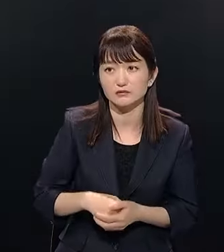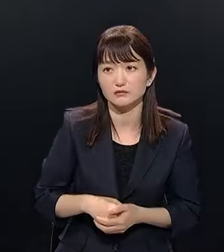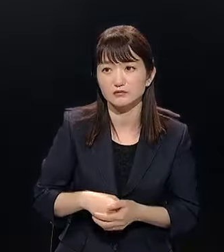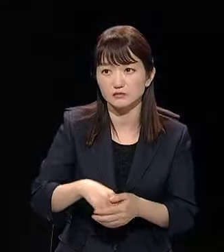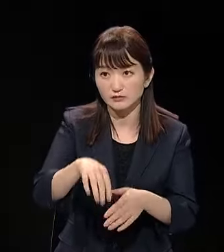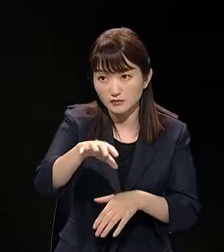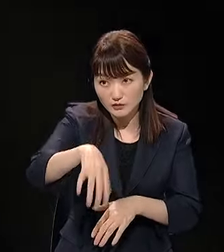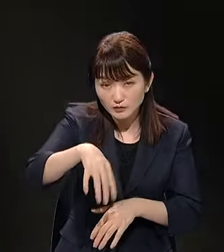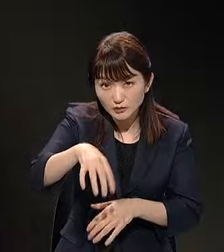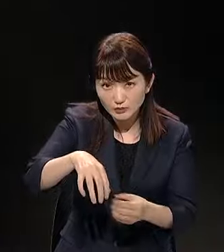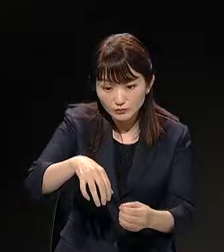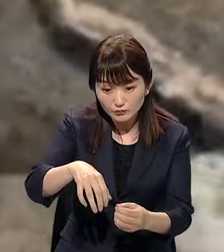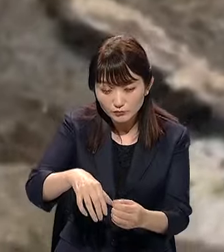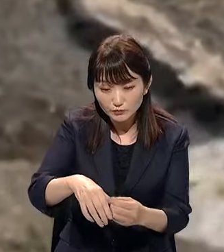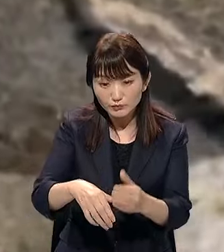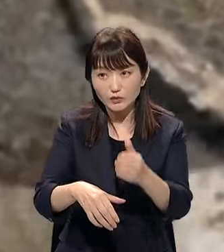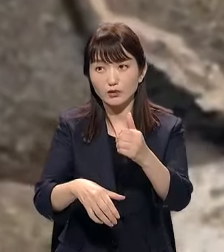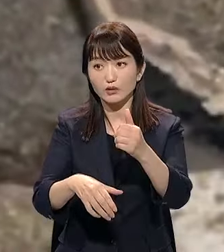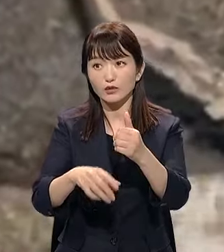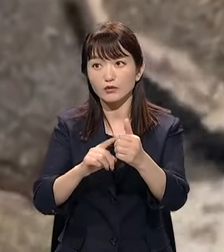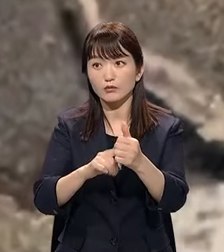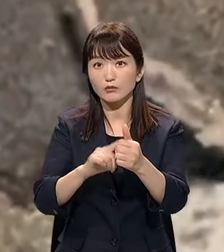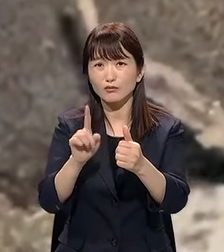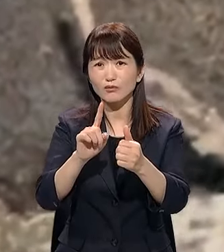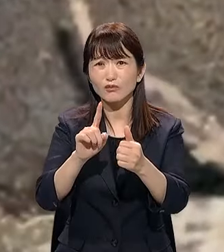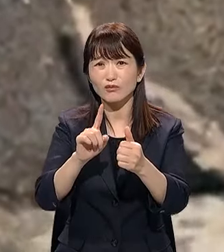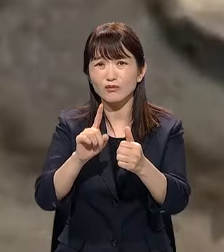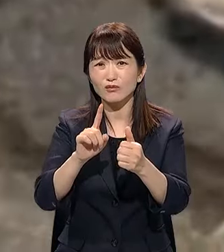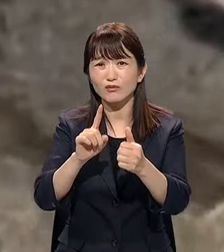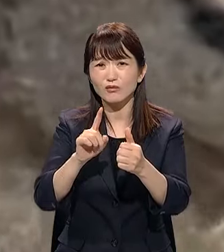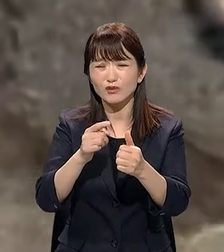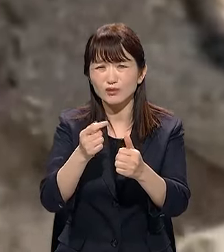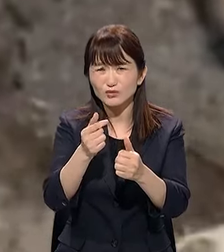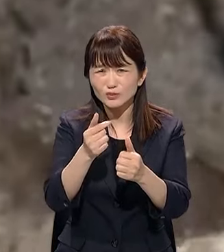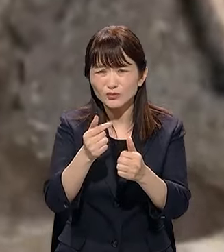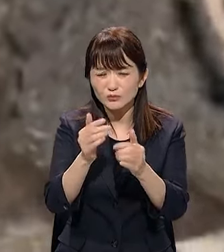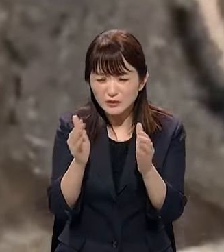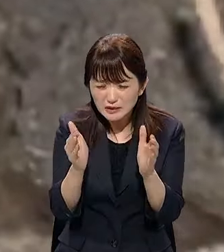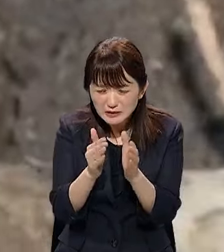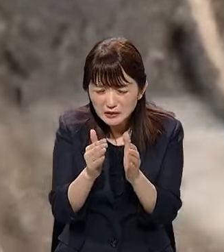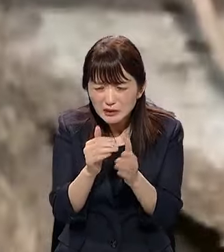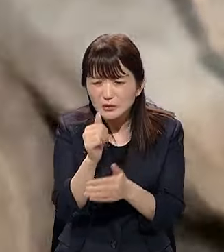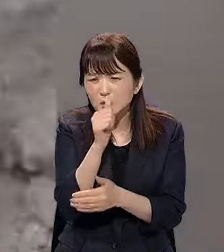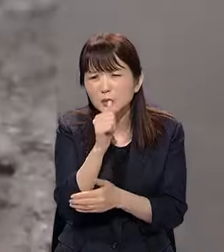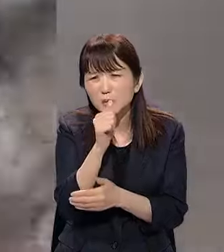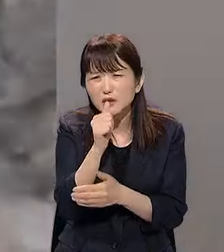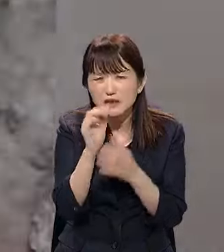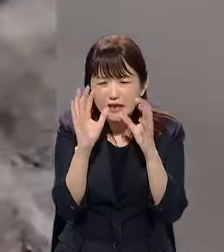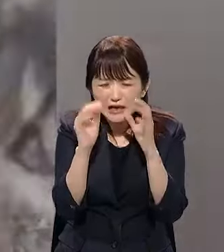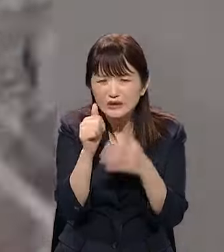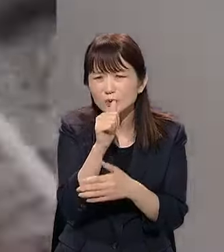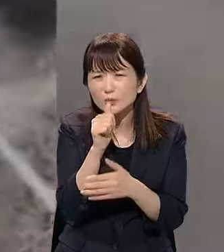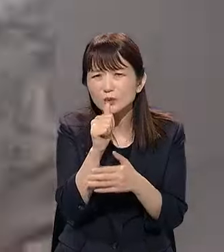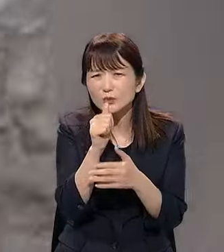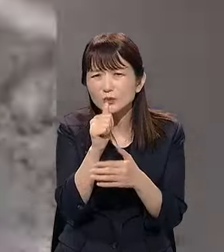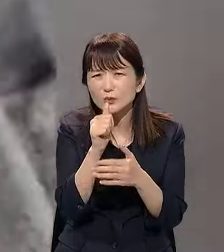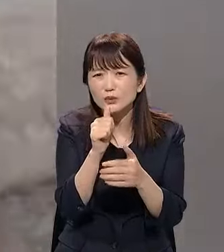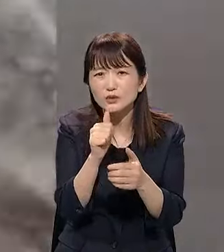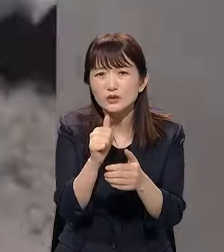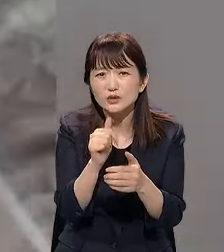마침내 뿅 솟아나와서 모습을 드러낸 건 너무나 작고 소중한 아기 고양이였습니다. 세상에! 네,